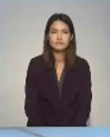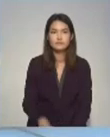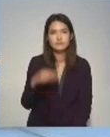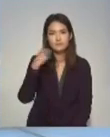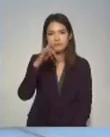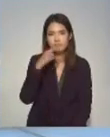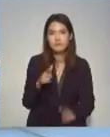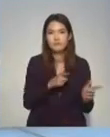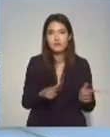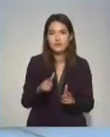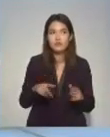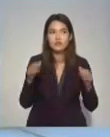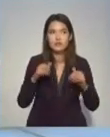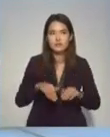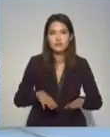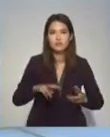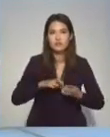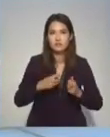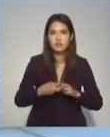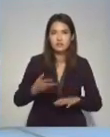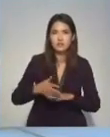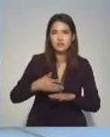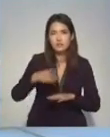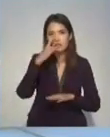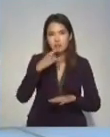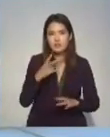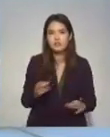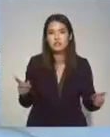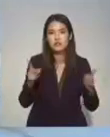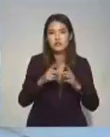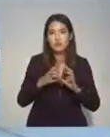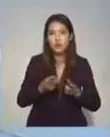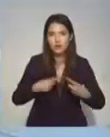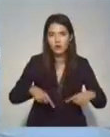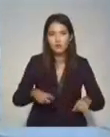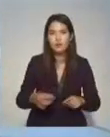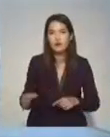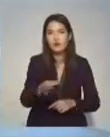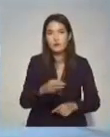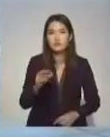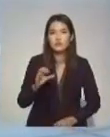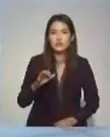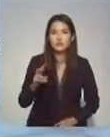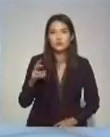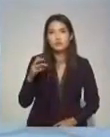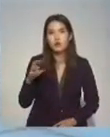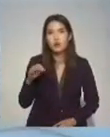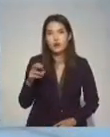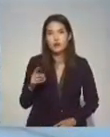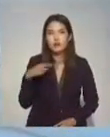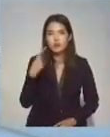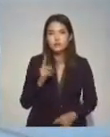Президент Казахстана готовит решение по проблеме закредитованности казахстанцев. На встрече с общественностью новой области Жетысу Касым-Жомарт Токаев отметил,